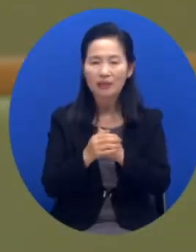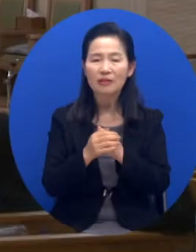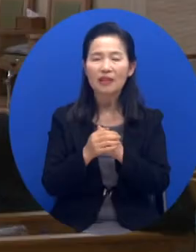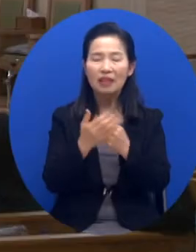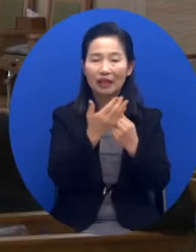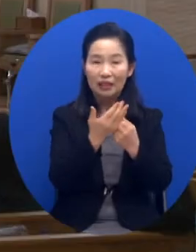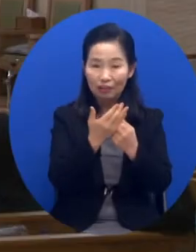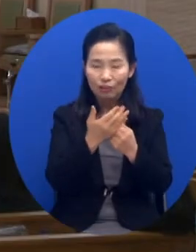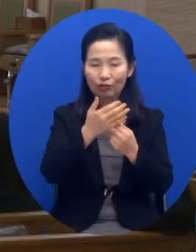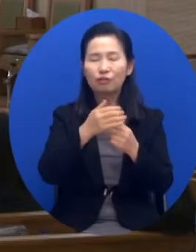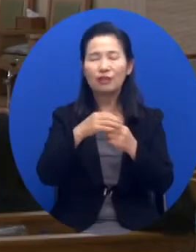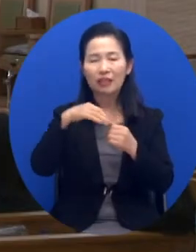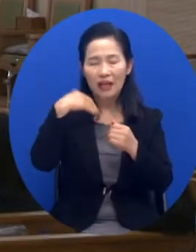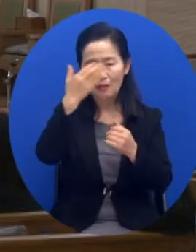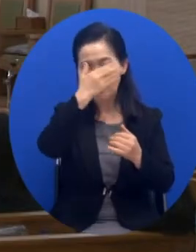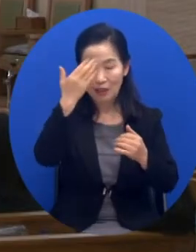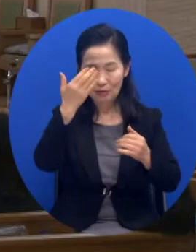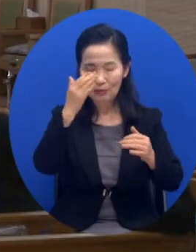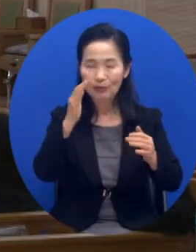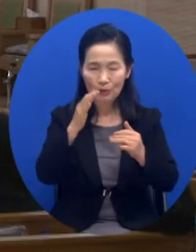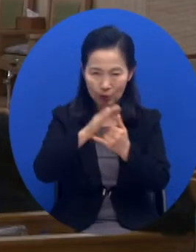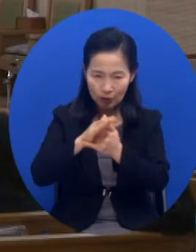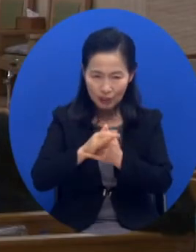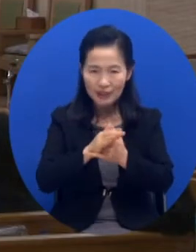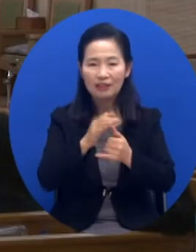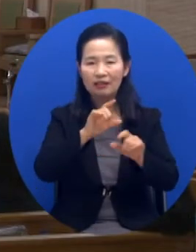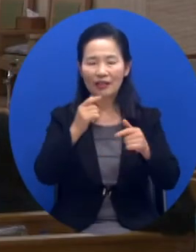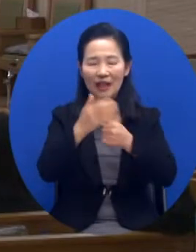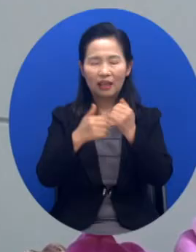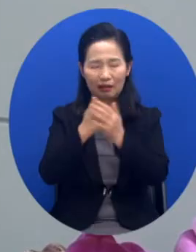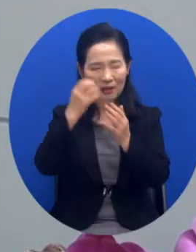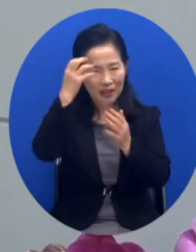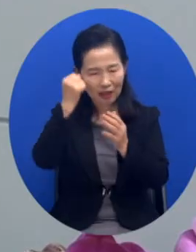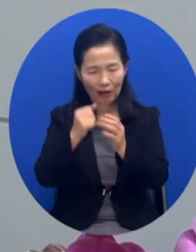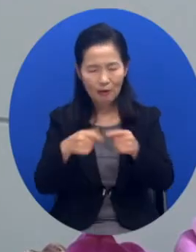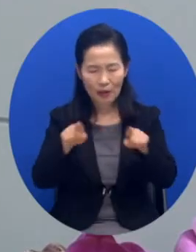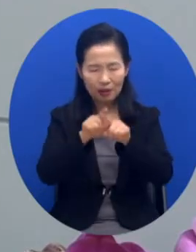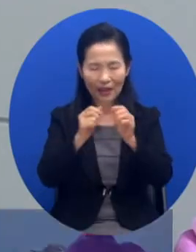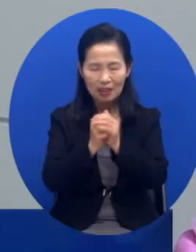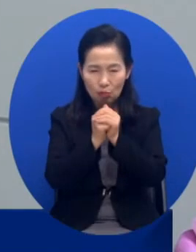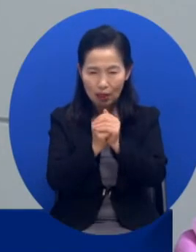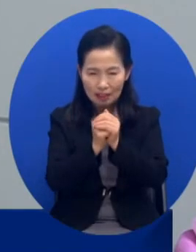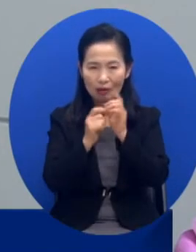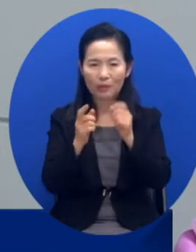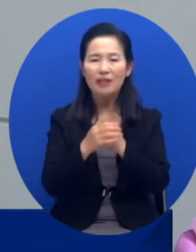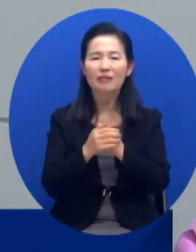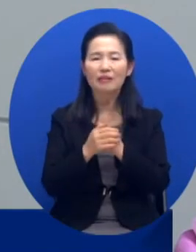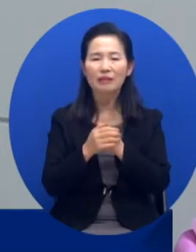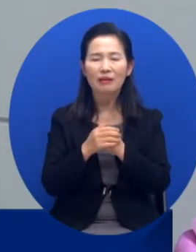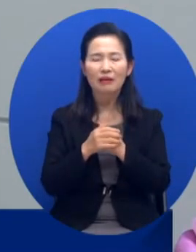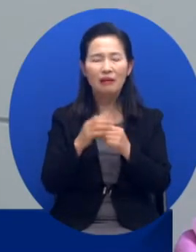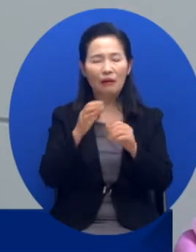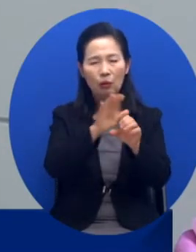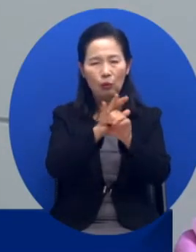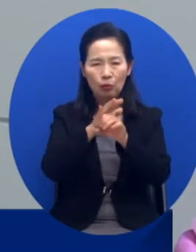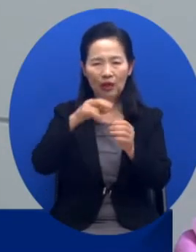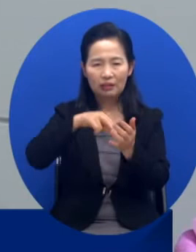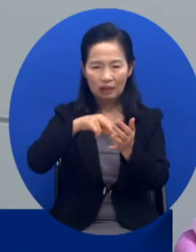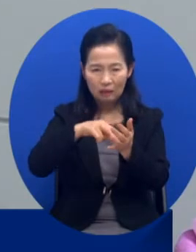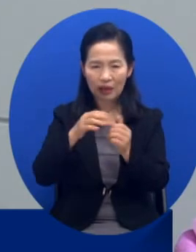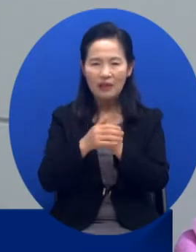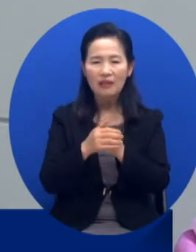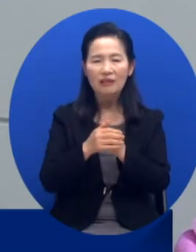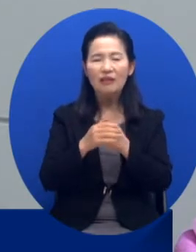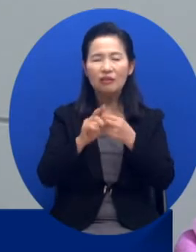하나님을 기억하면서 살아가도록 함께 기도하자고 전했습니다. 전례 없는 코로나 상황 가운데서 그리고 우리